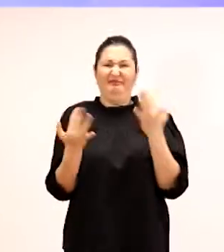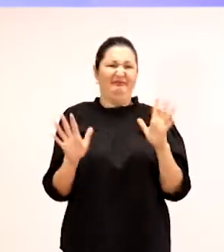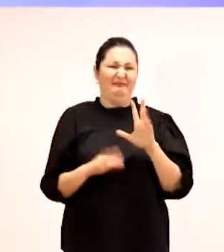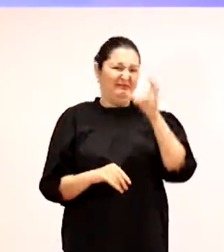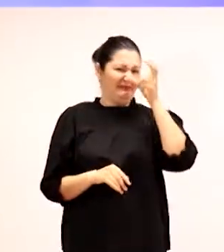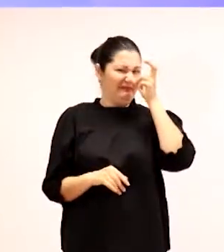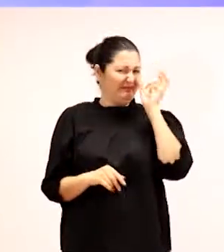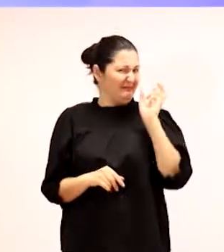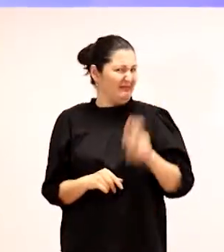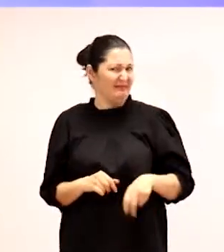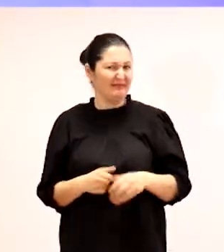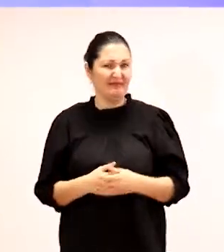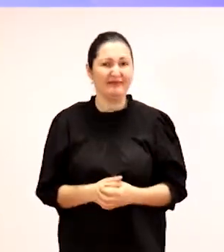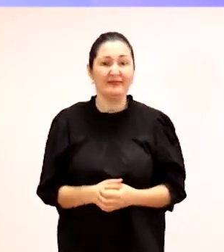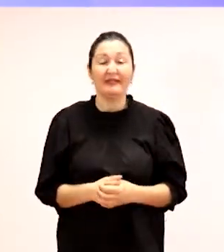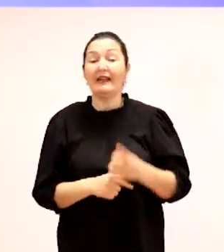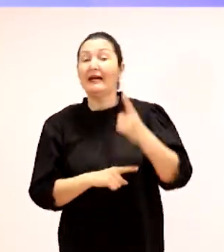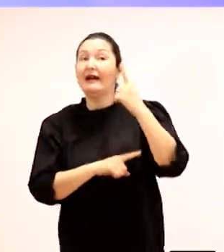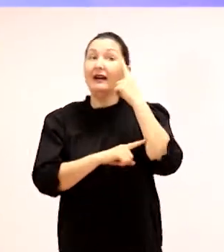неинтересно.